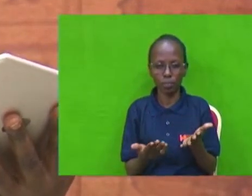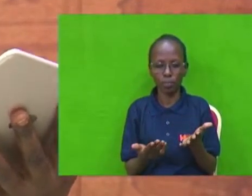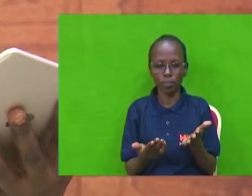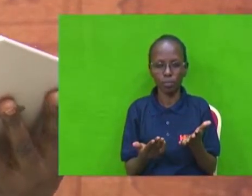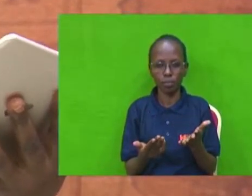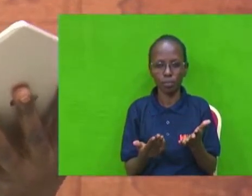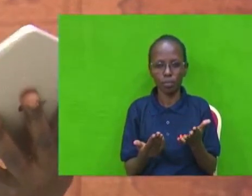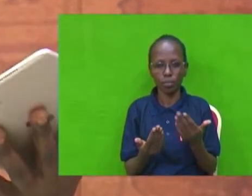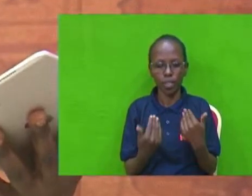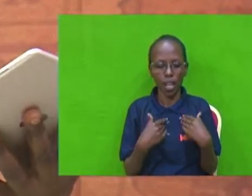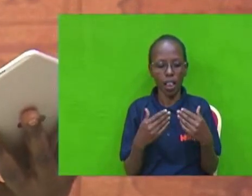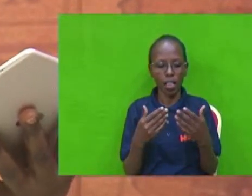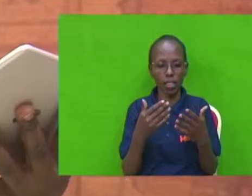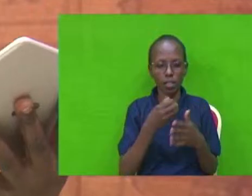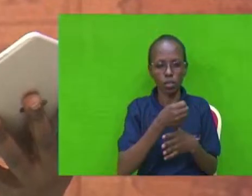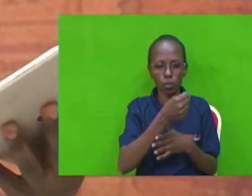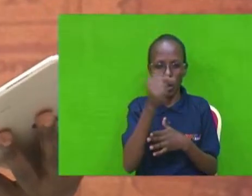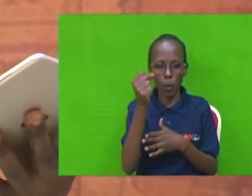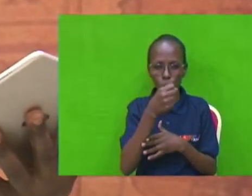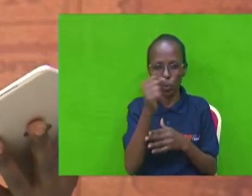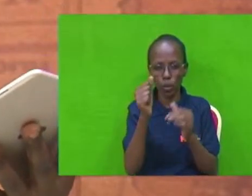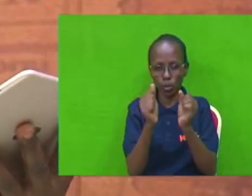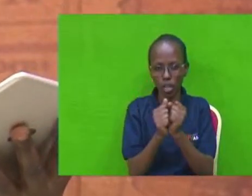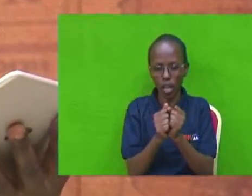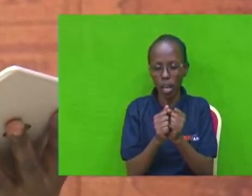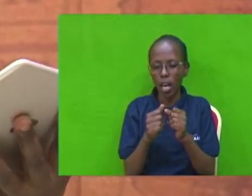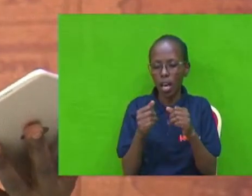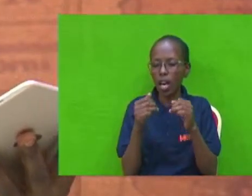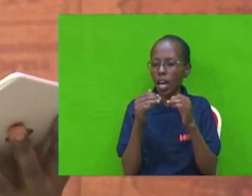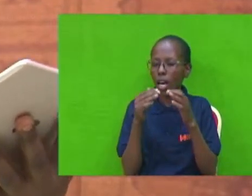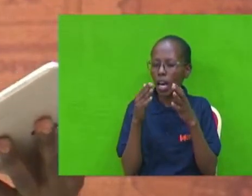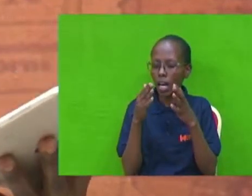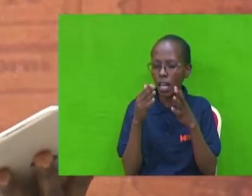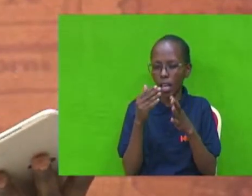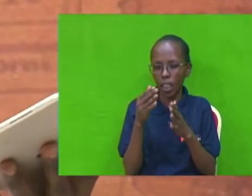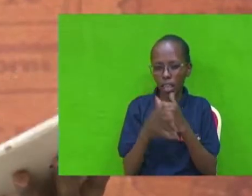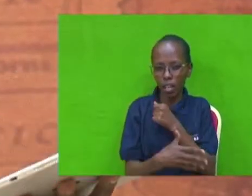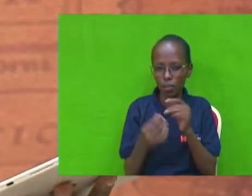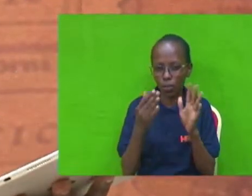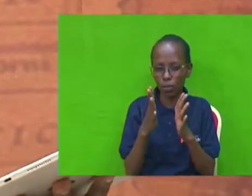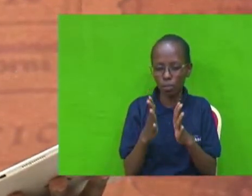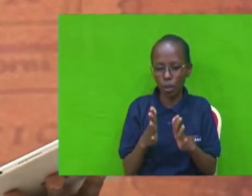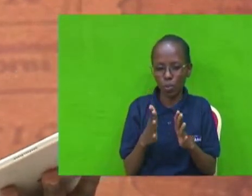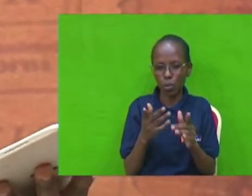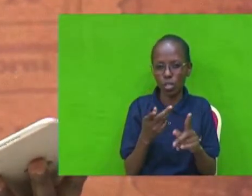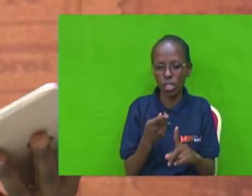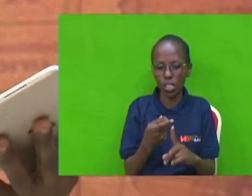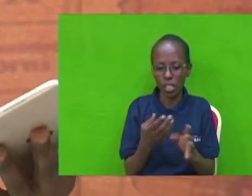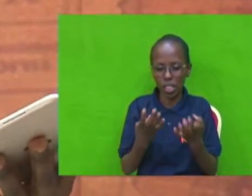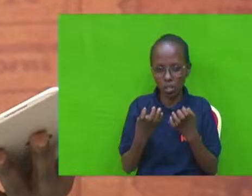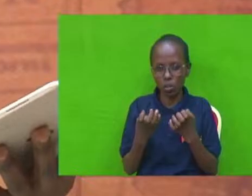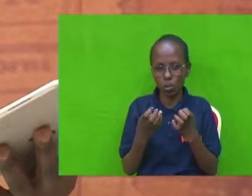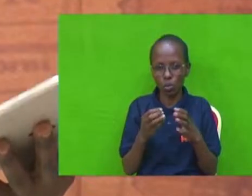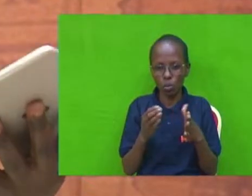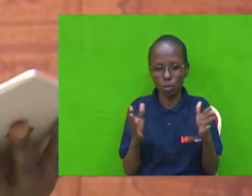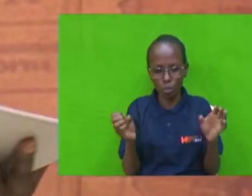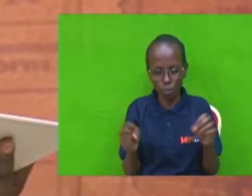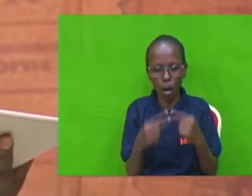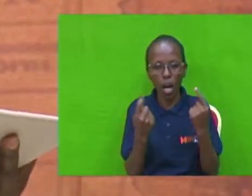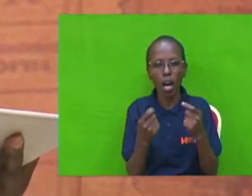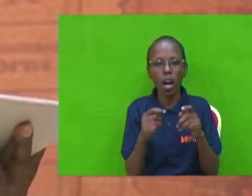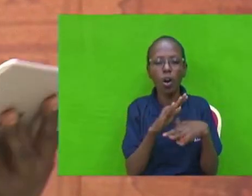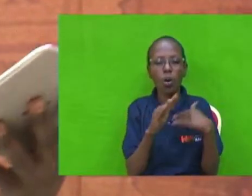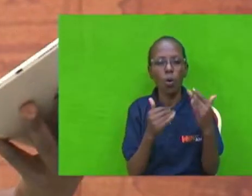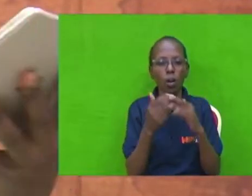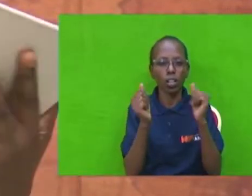likiwa na tuseme madirisha kumi. Mwizi hahitaji madirisha, kuvunja madirisha kumi yaingie. Anahitaji dirisha moja. Na Yesu